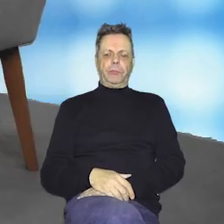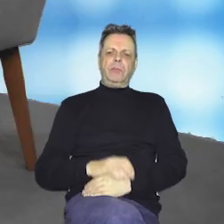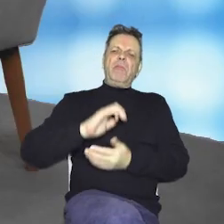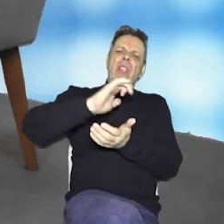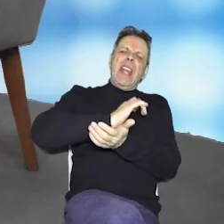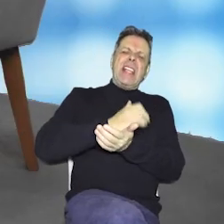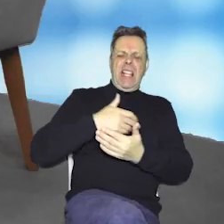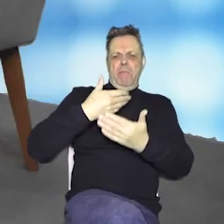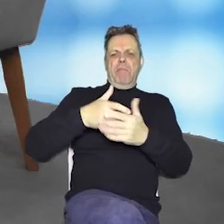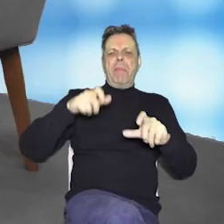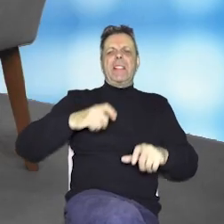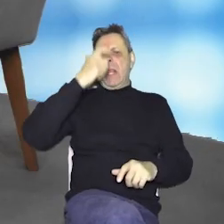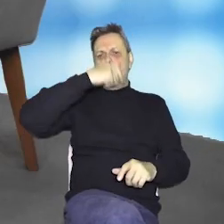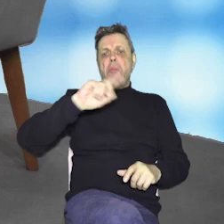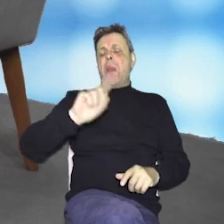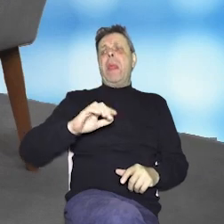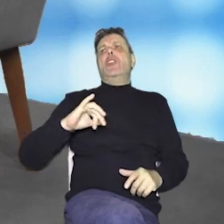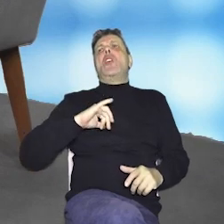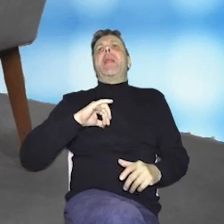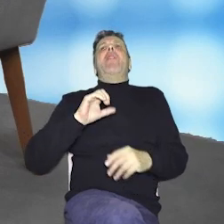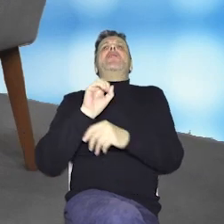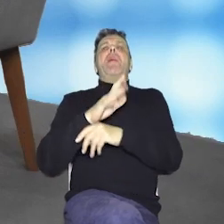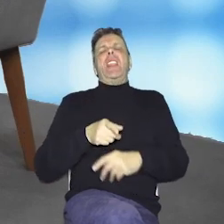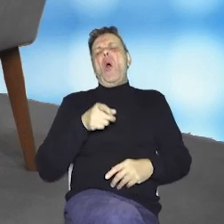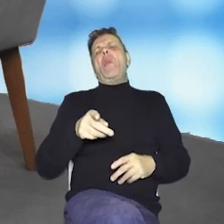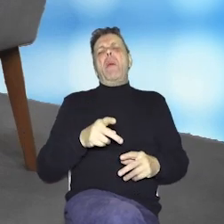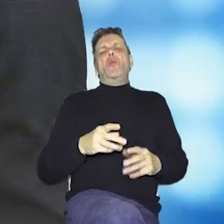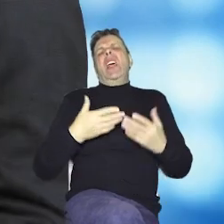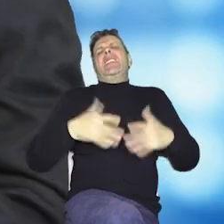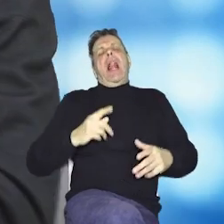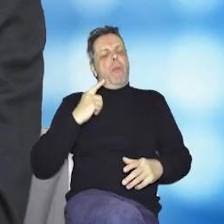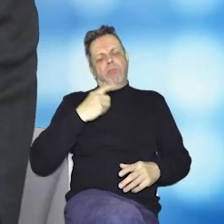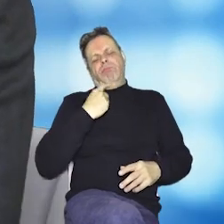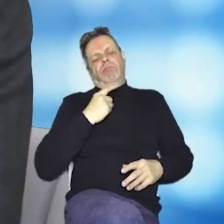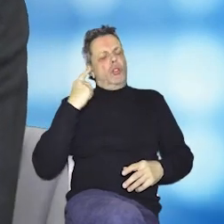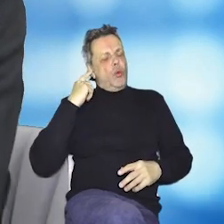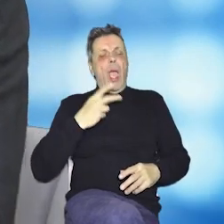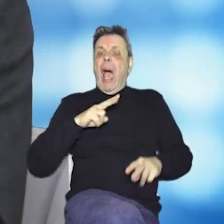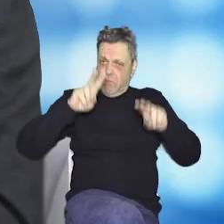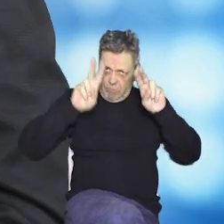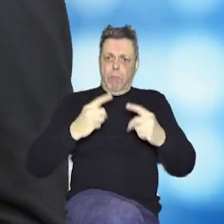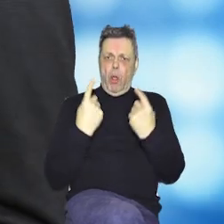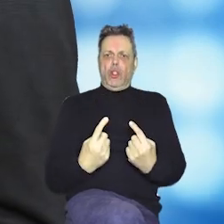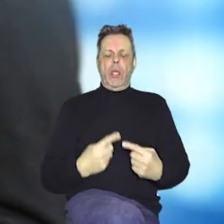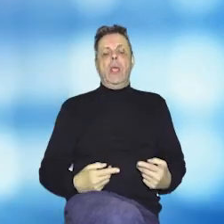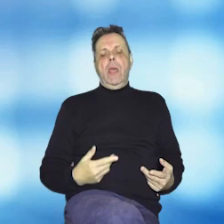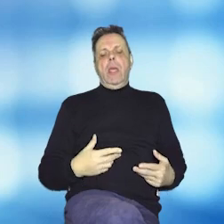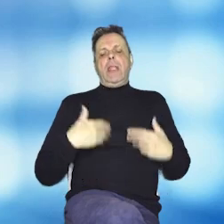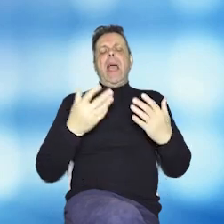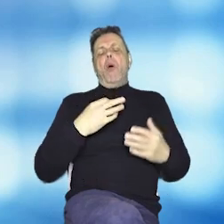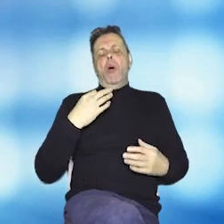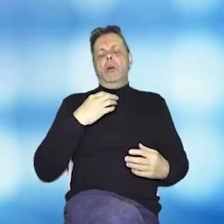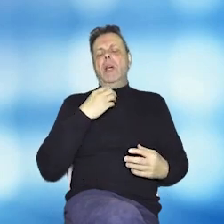Nasilje nad starijim osobama nije nešto zanimljivo za medije, pa se o njemu slabo čuje, a zaista ga ima. Prepustimo riječ